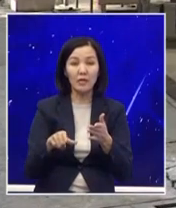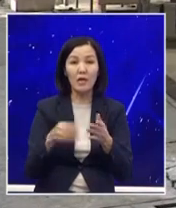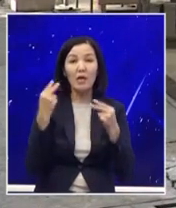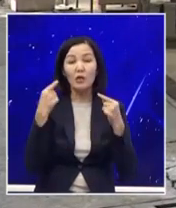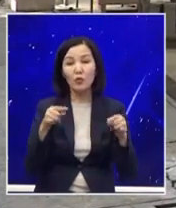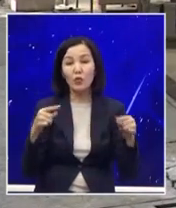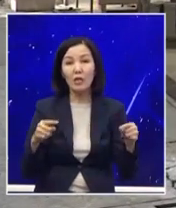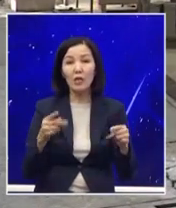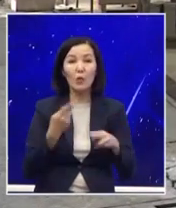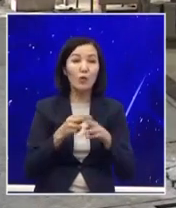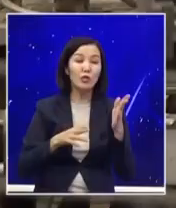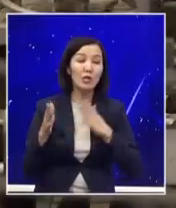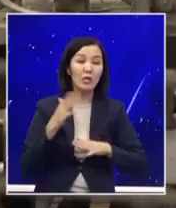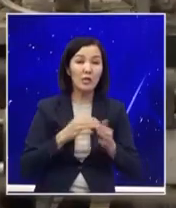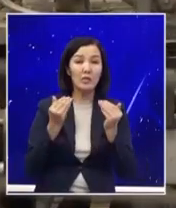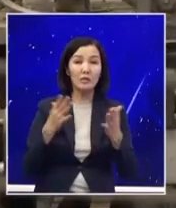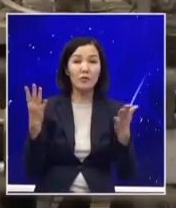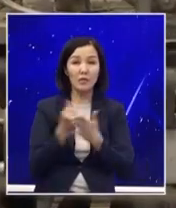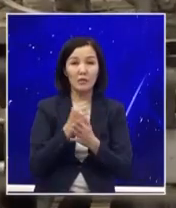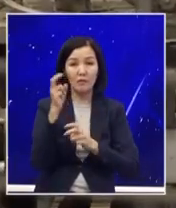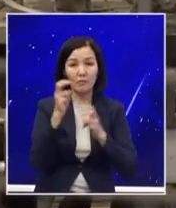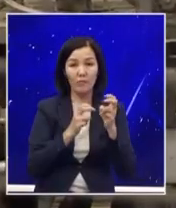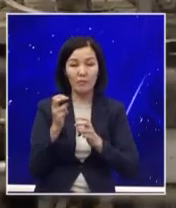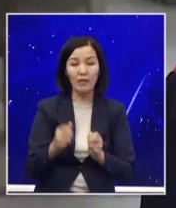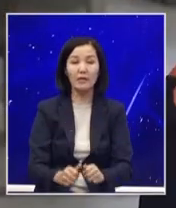другие, рад сегодняшнему достижению предприятия.